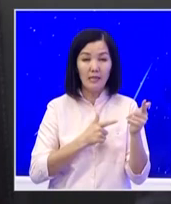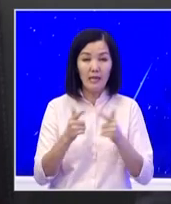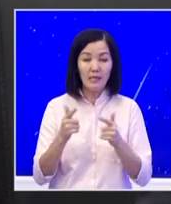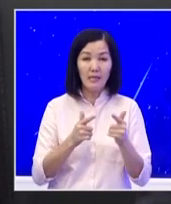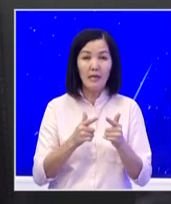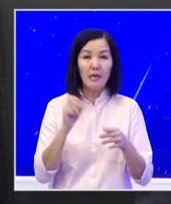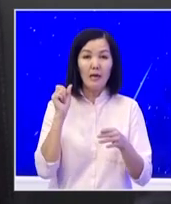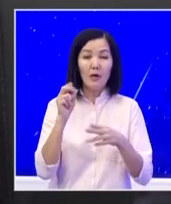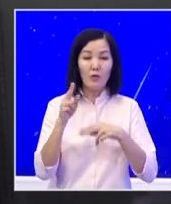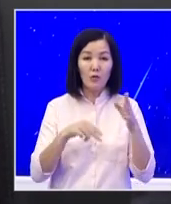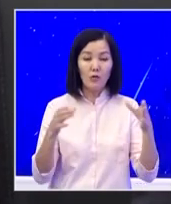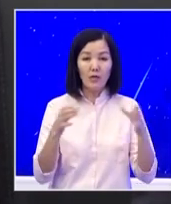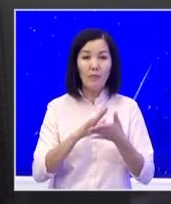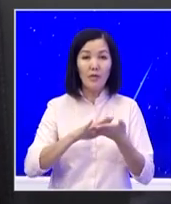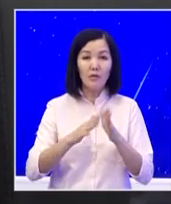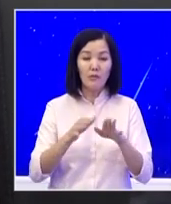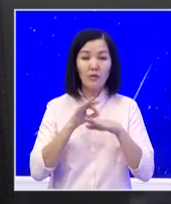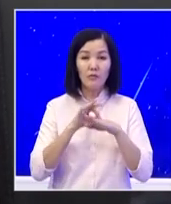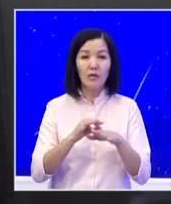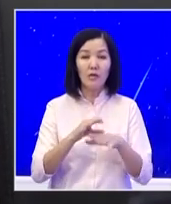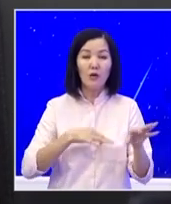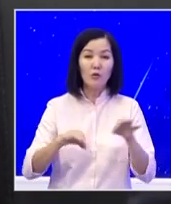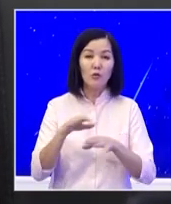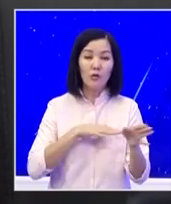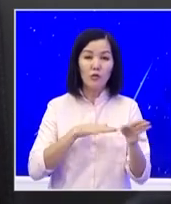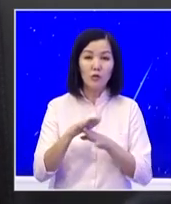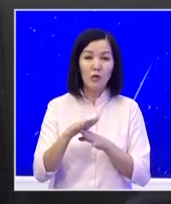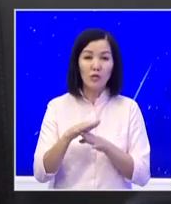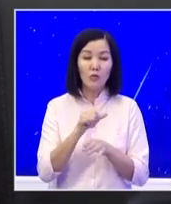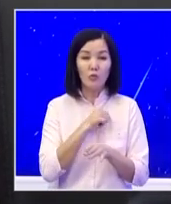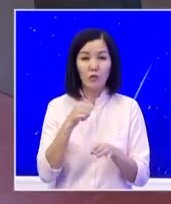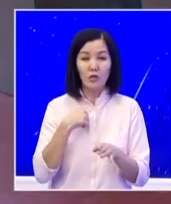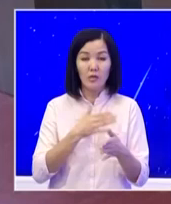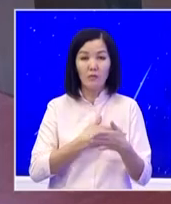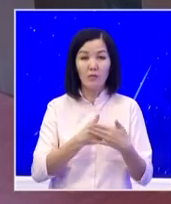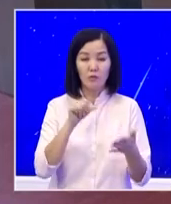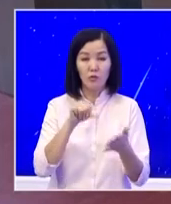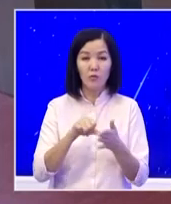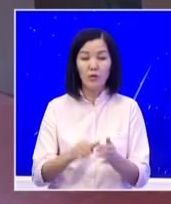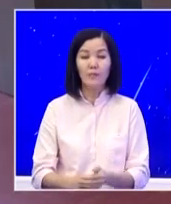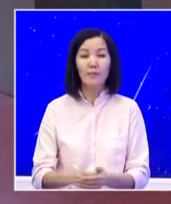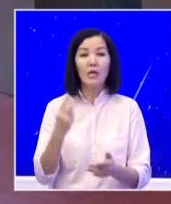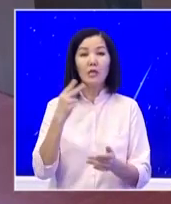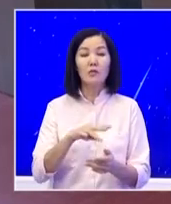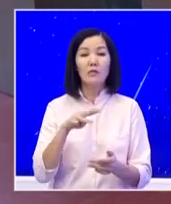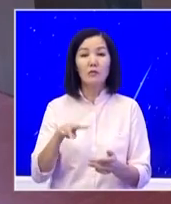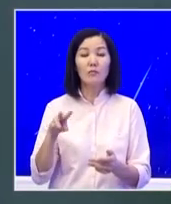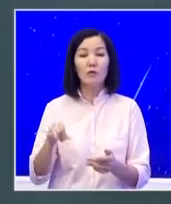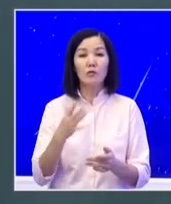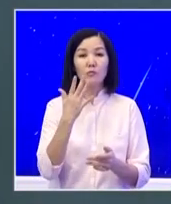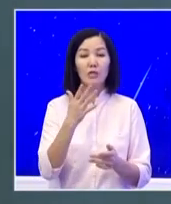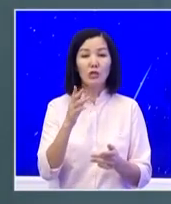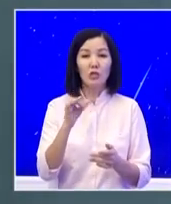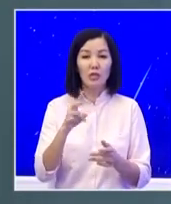мердігерлер тауып, келісім жасапты. Жобаны жүзеге асыруға өздерде құлшынып отыр. 20 маусым мен 5 шілде